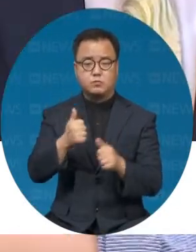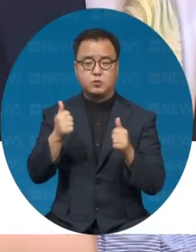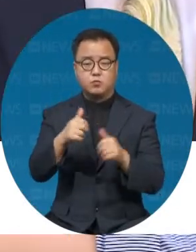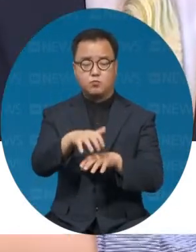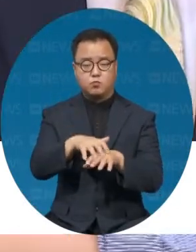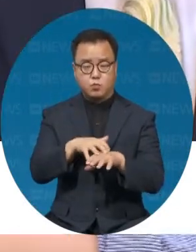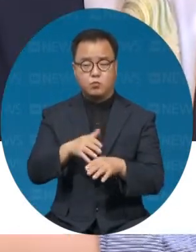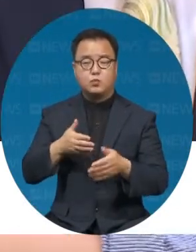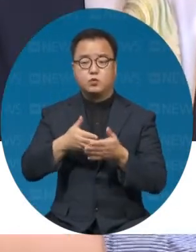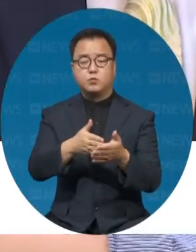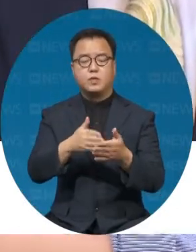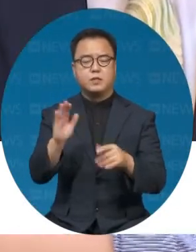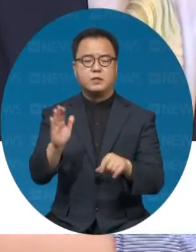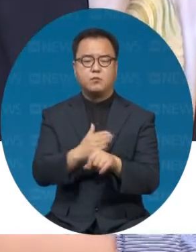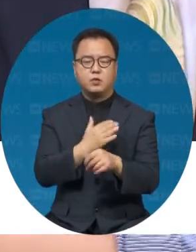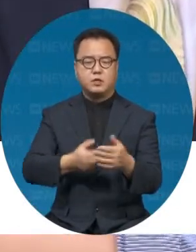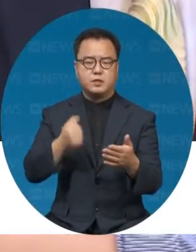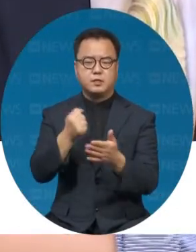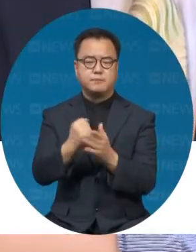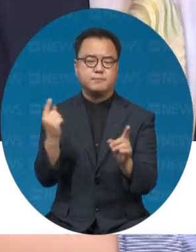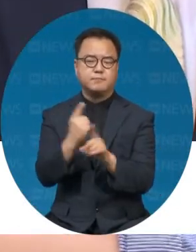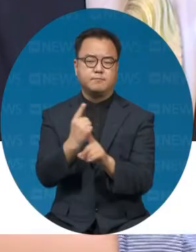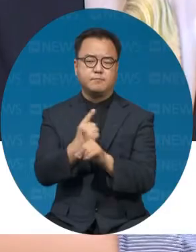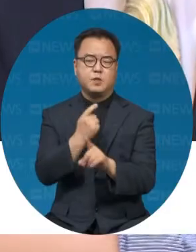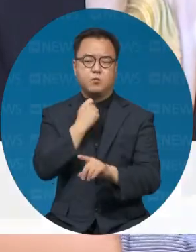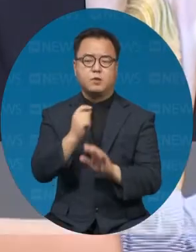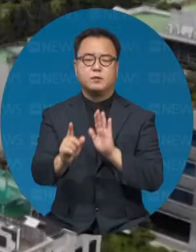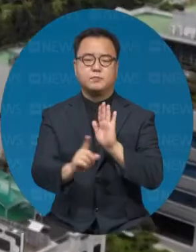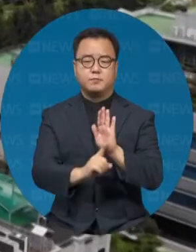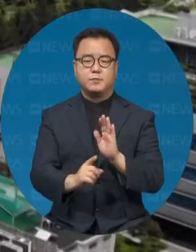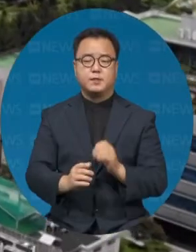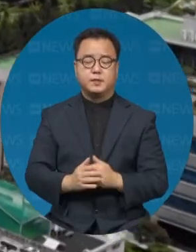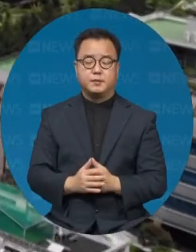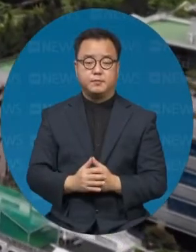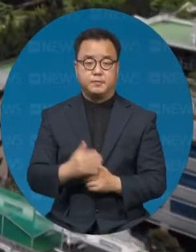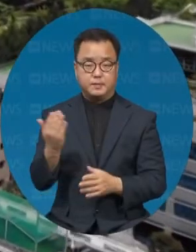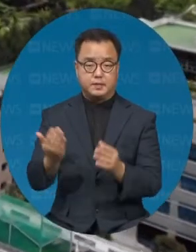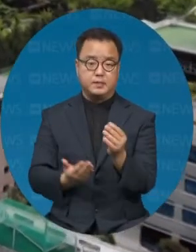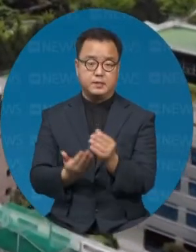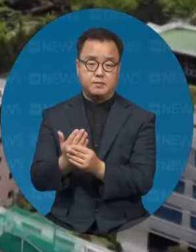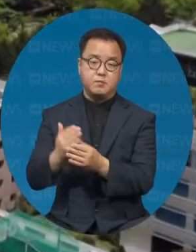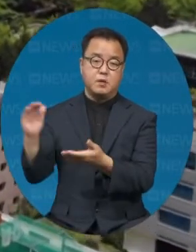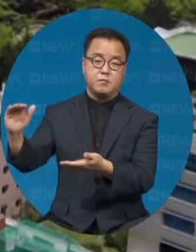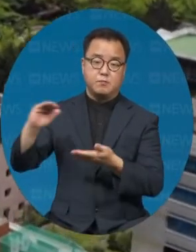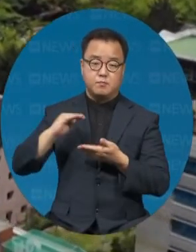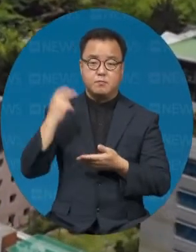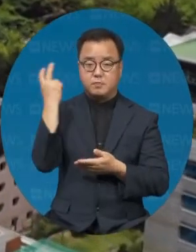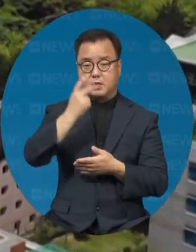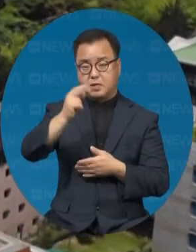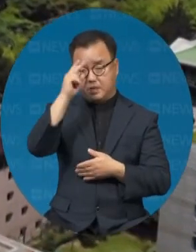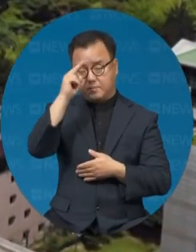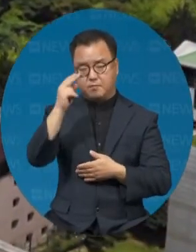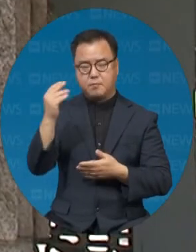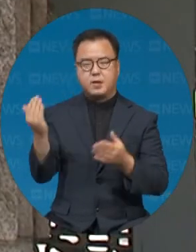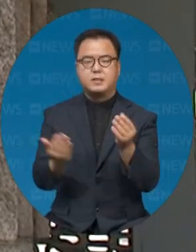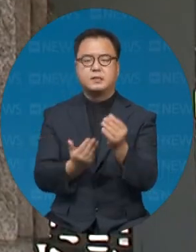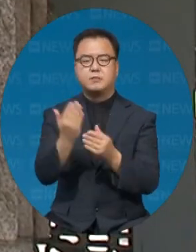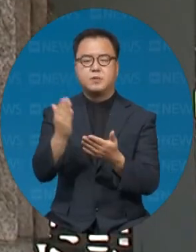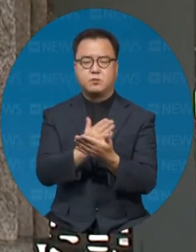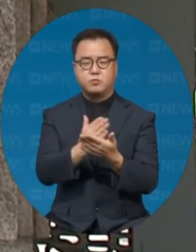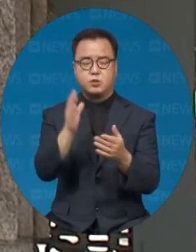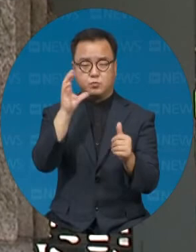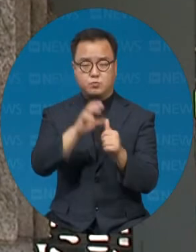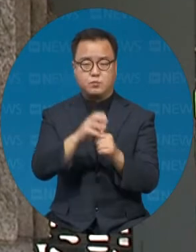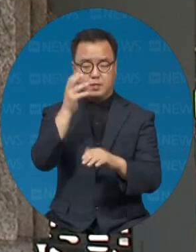잘못된 판단을 바로 잡겠다고 입장문을 냈습니다 사건을 넘겨받은 검찰은 사건 대당 절차 거쳐 최종적으로